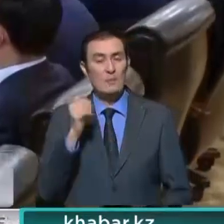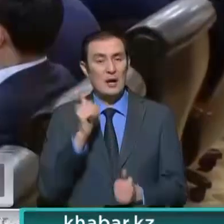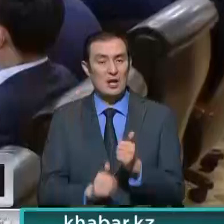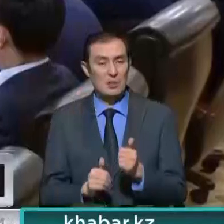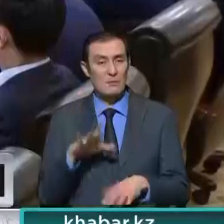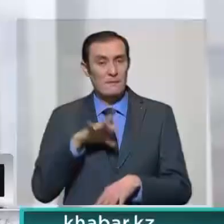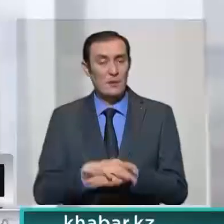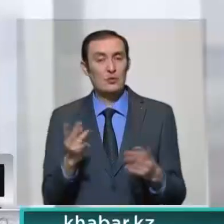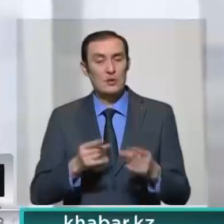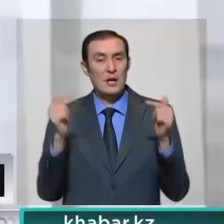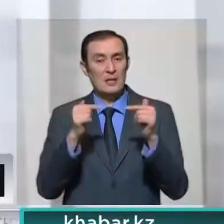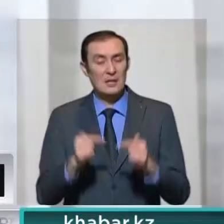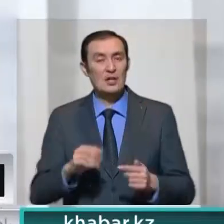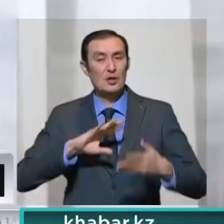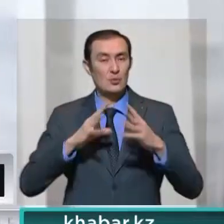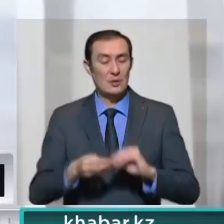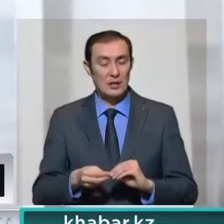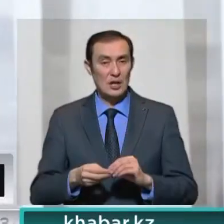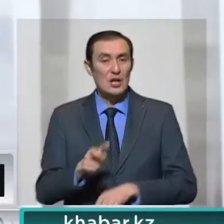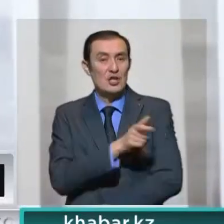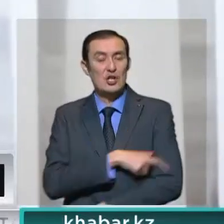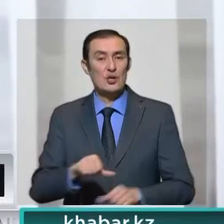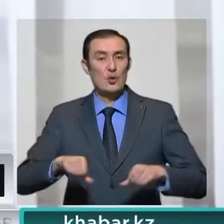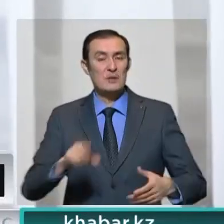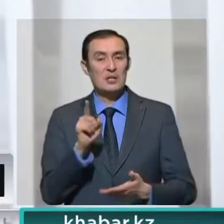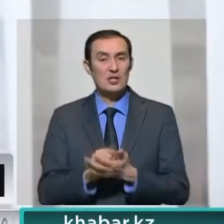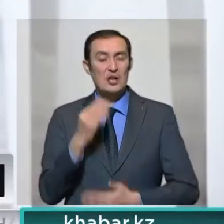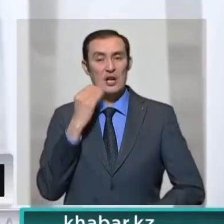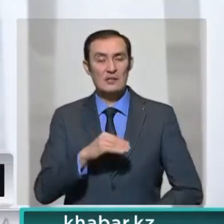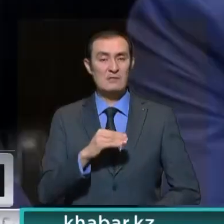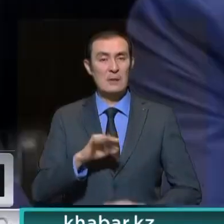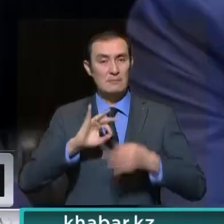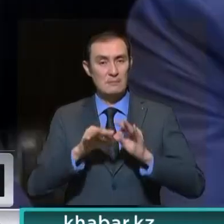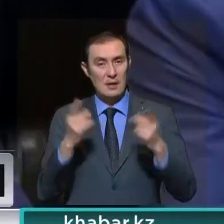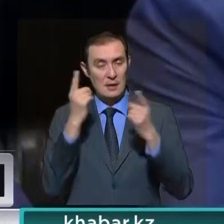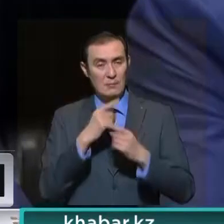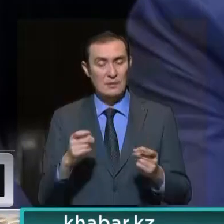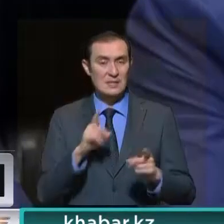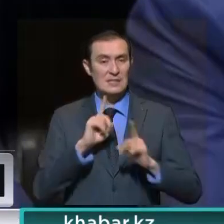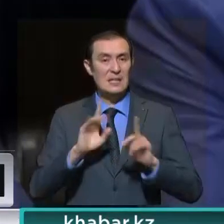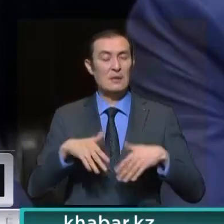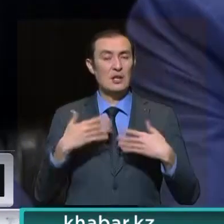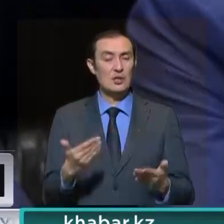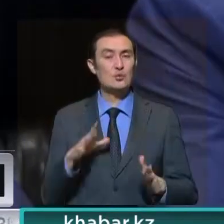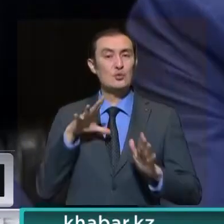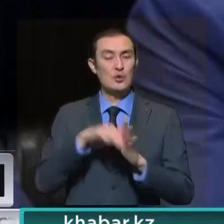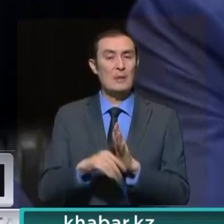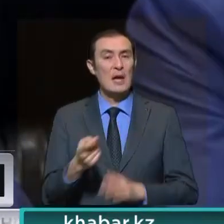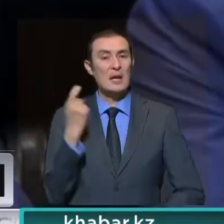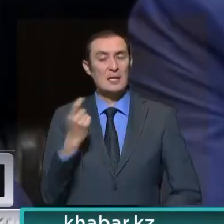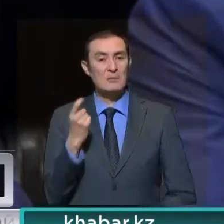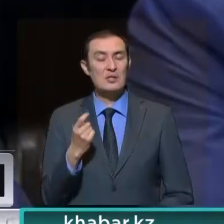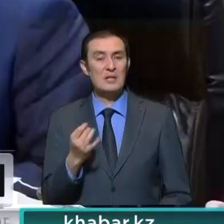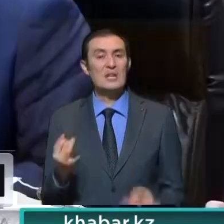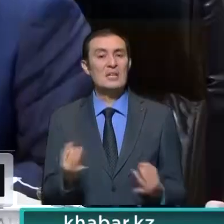каждому случаю нужны конкретные результаты члены комиссии должны качественно прорабатывать озвученные На заседании предложения с учетом экономических